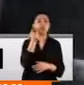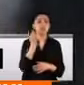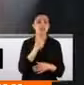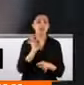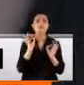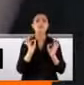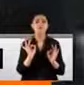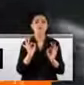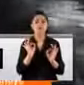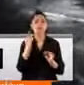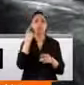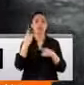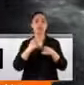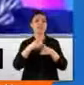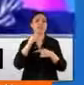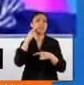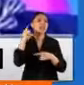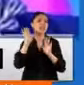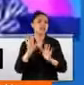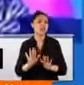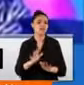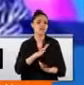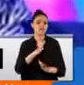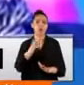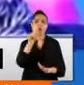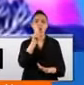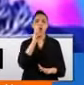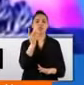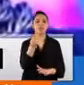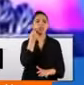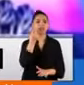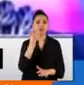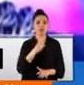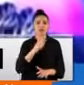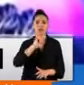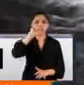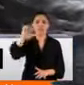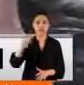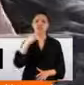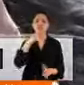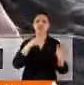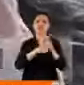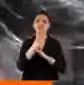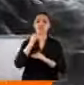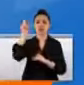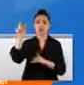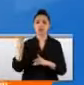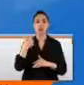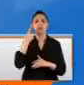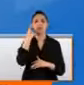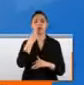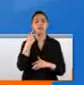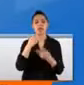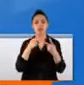büyük ihtimalle iz kalacak. Yüzünde 10 dikiş olan kadın saldırgandan şikayetçi. Benim yanağım parçalandı.